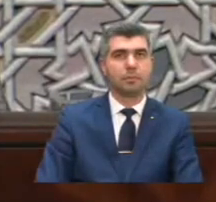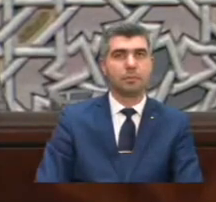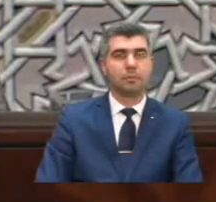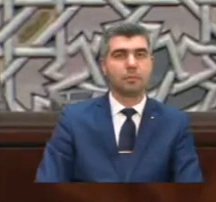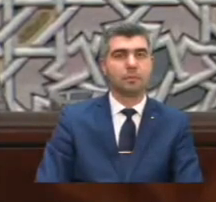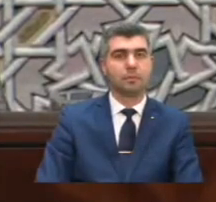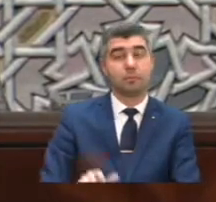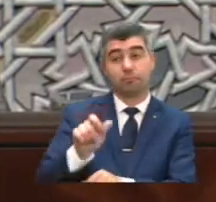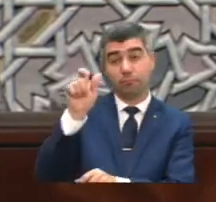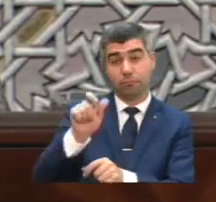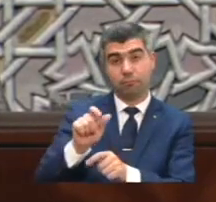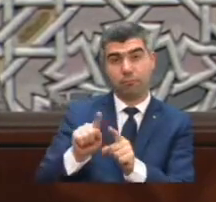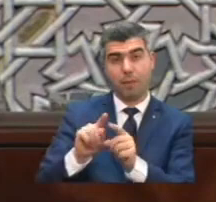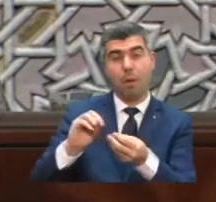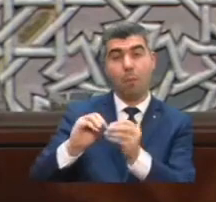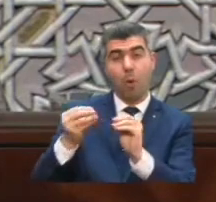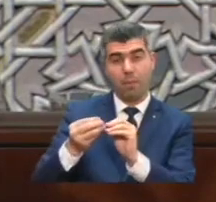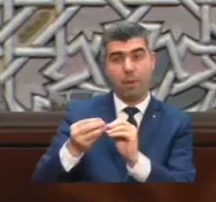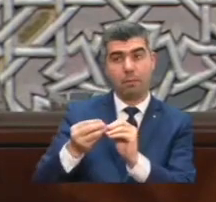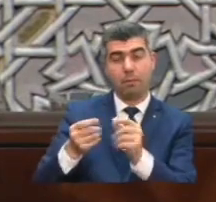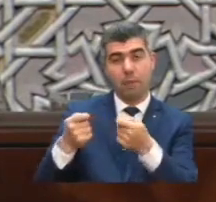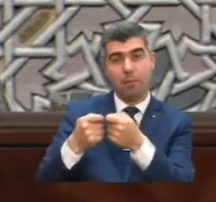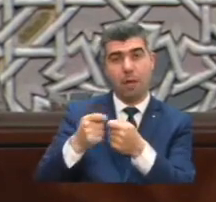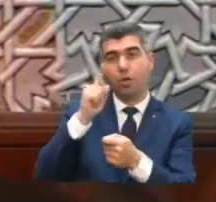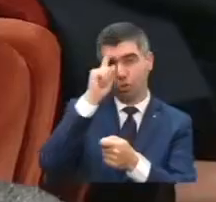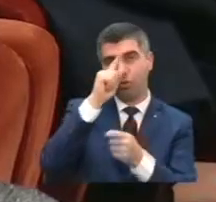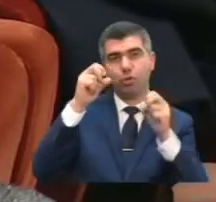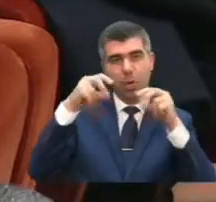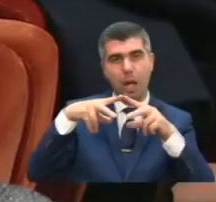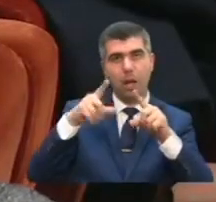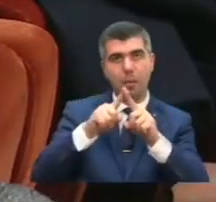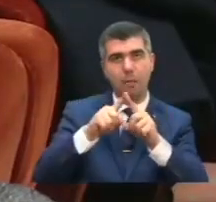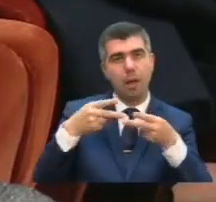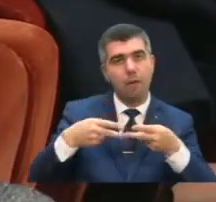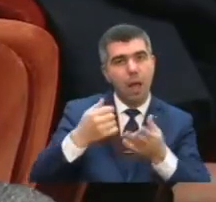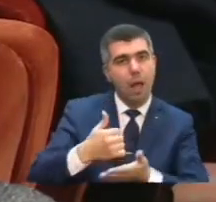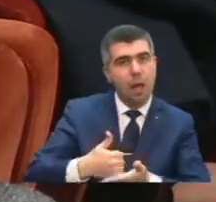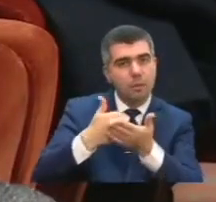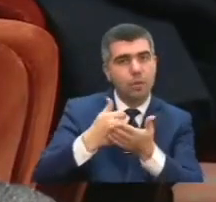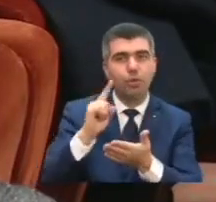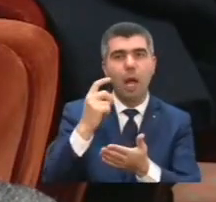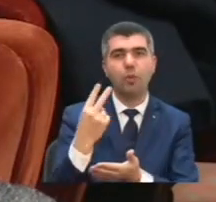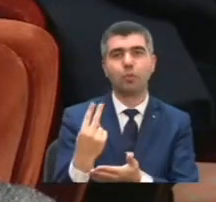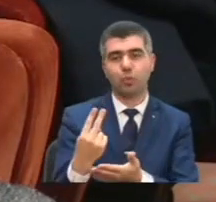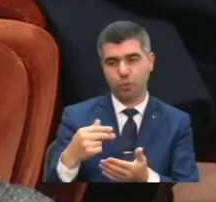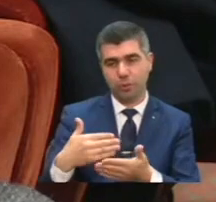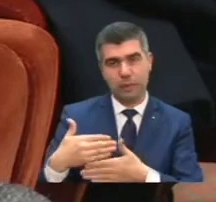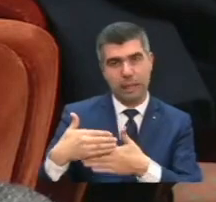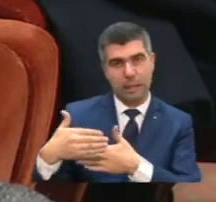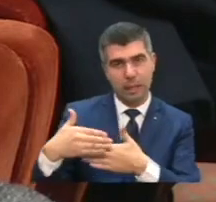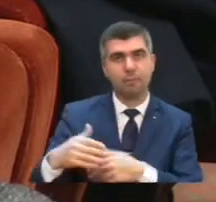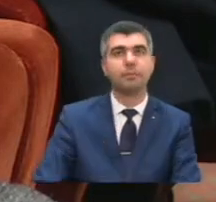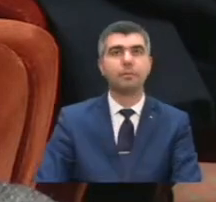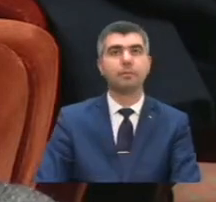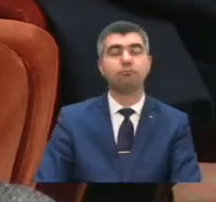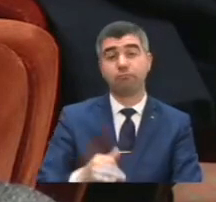سيد نائب، هذا المشكل إن شاء الله إن شاء الله غيتحل في هذا الشهر فبراير بإذن الله، لكن مزيان يعرفوا